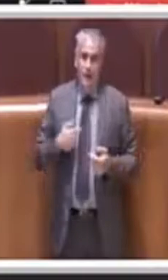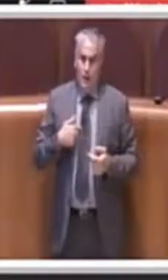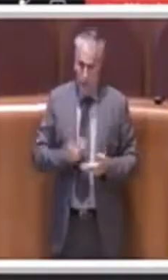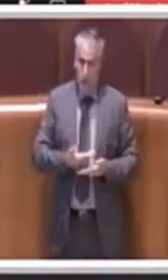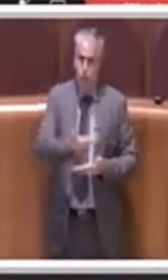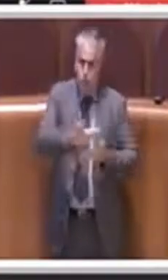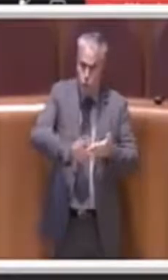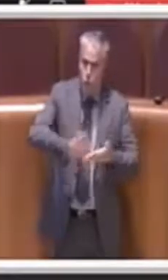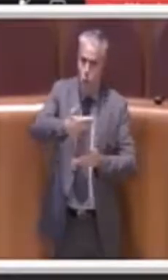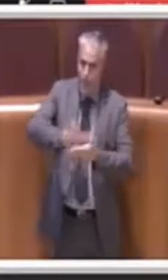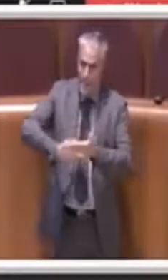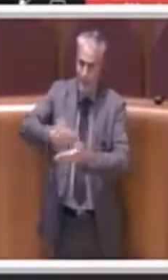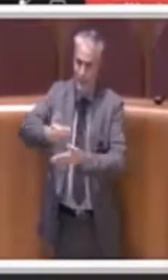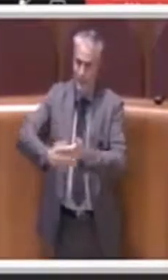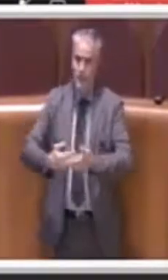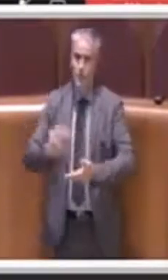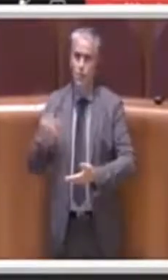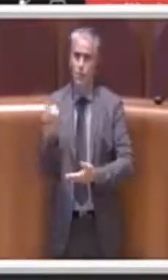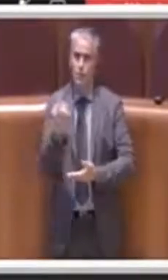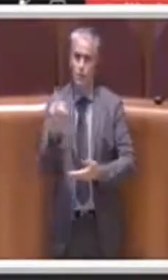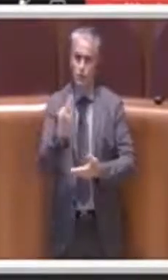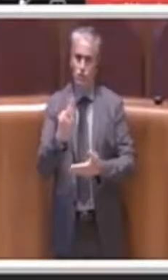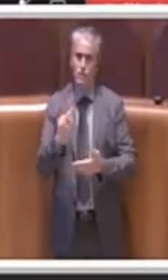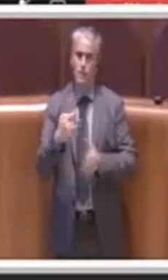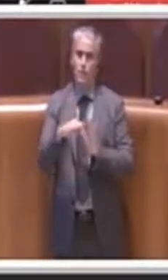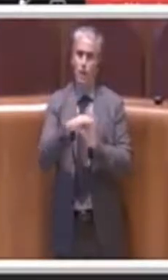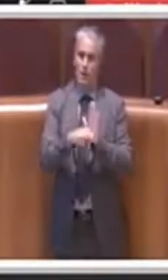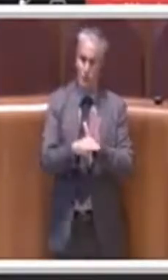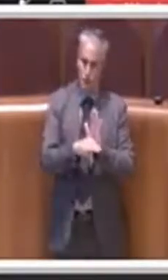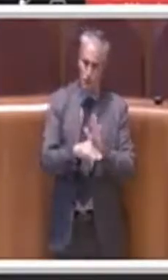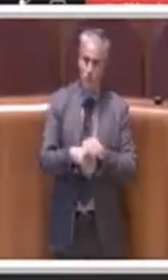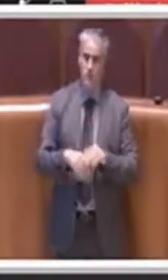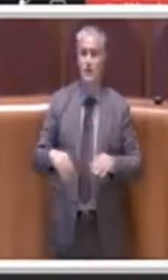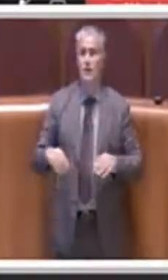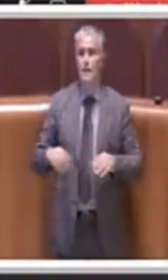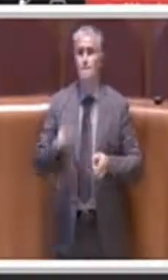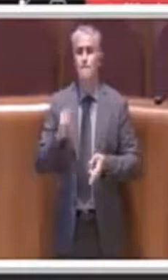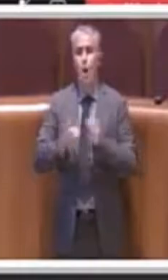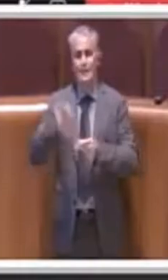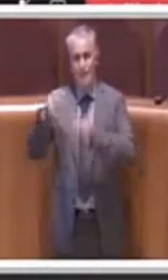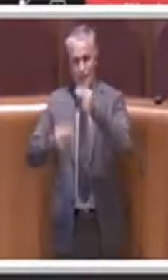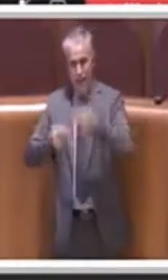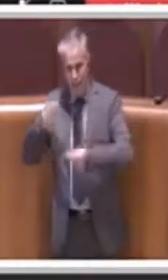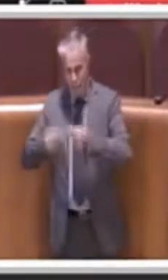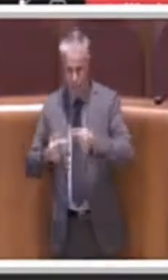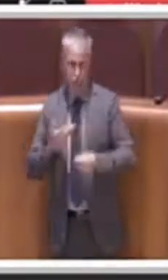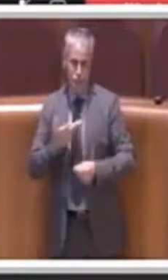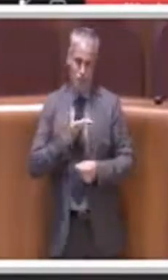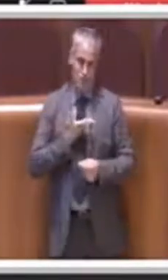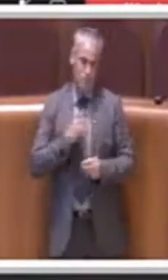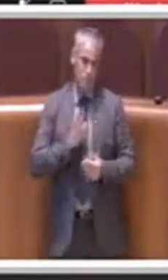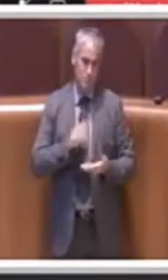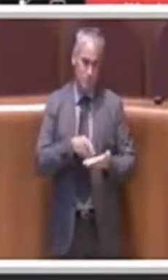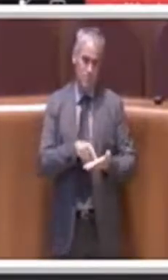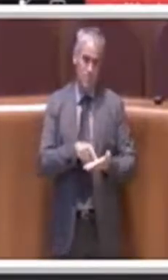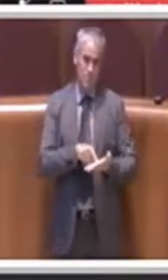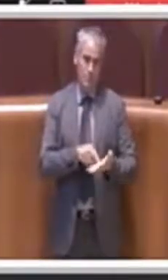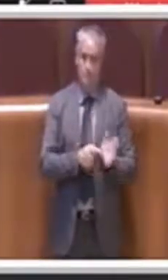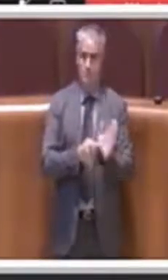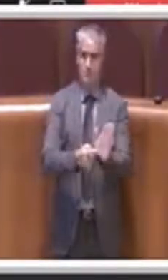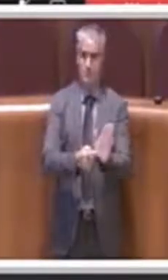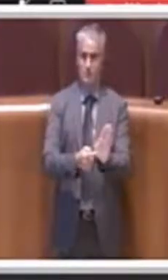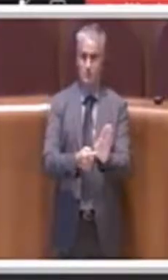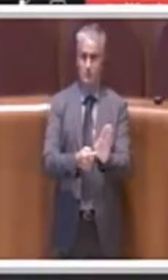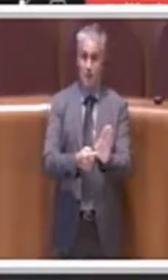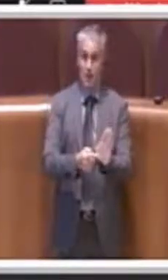documenti unici di programmazione e all'interno ovviamente delle politiche di bilancio, e vanno in un'altra direzione. Quindi far passare come